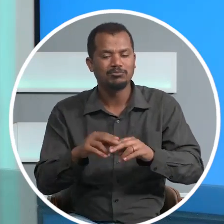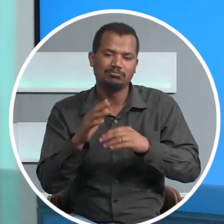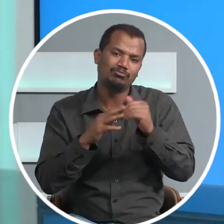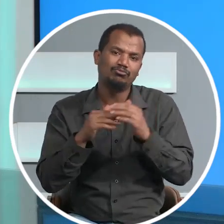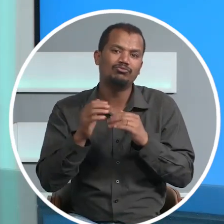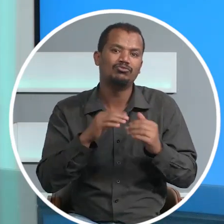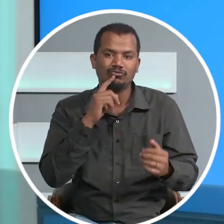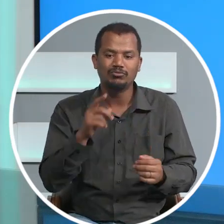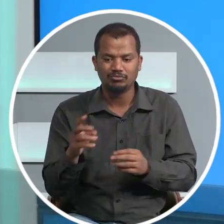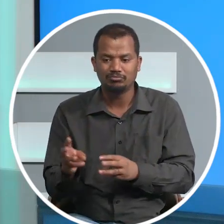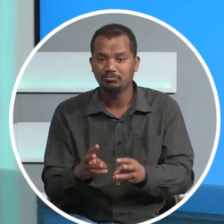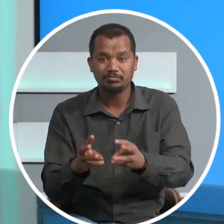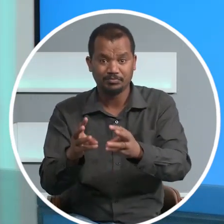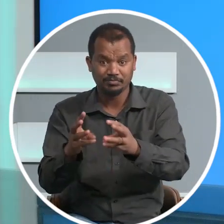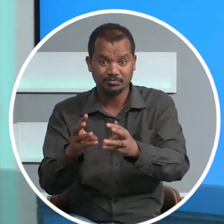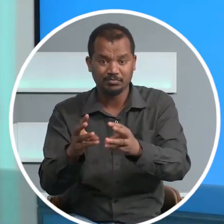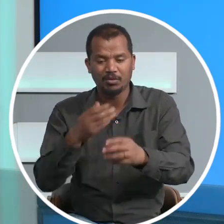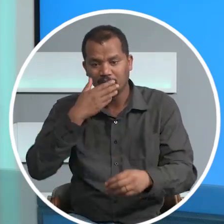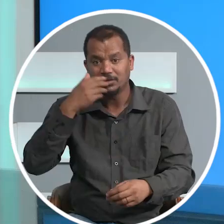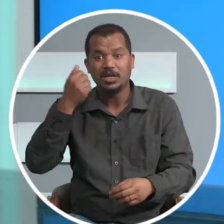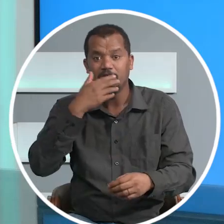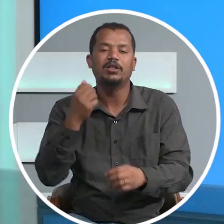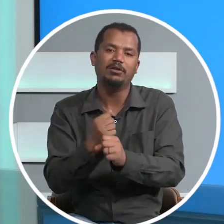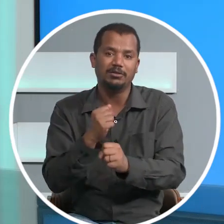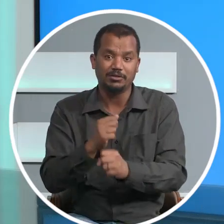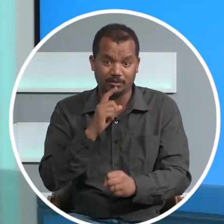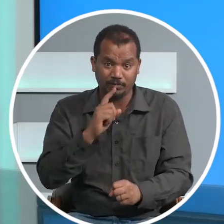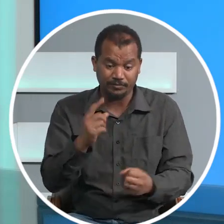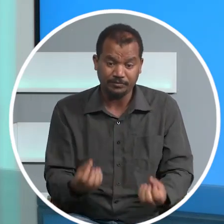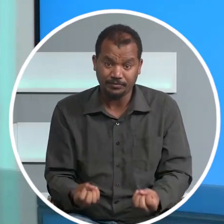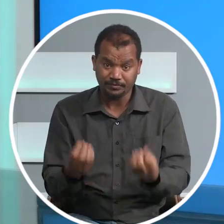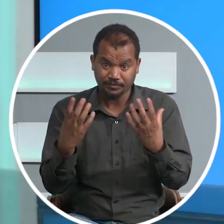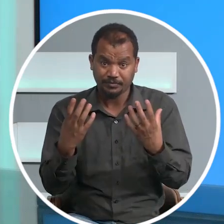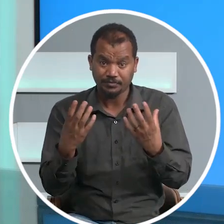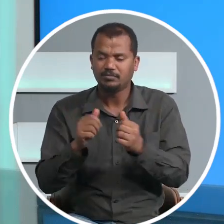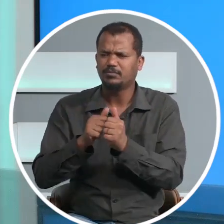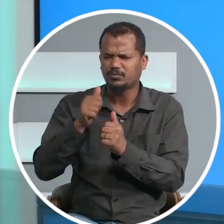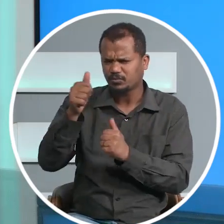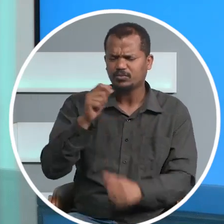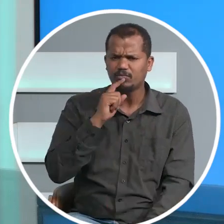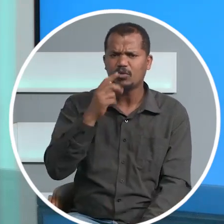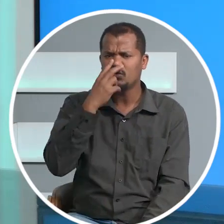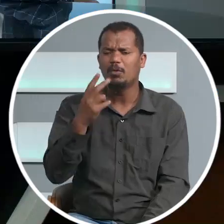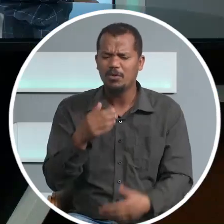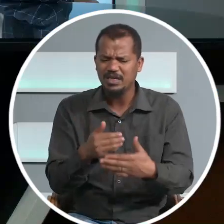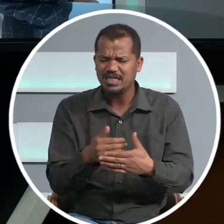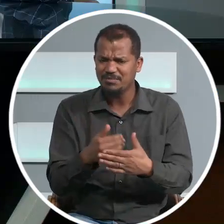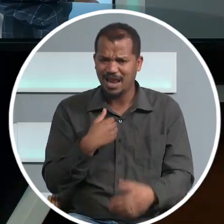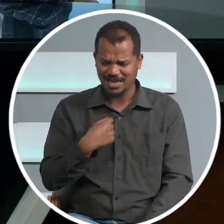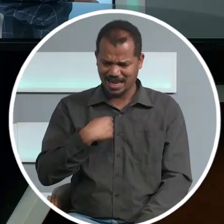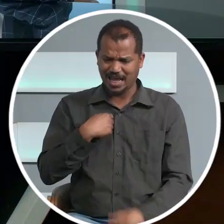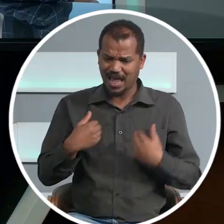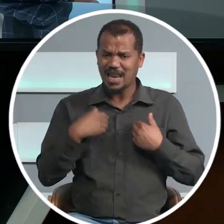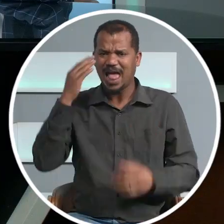ባቡሩም አክሰሰብል ሆነ፣ መንገዶችም ከዛ ወዲህ ትንሽ የተሻሉ ነገሮች ሰርተዋላ። ብዙ አካል ጉዳትን በሩቅ ነው የሚያው፣ ቅርብ ያለ